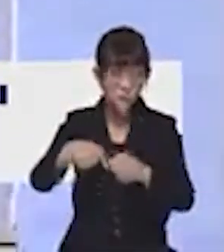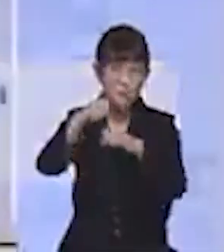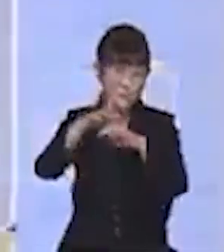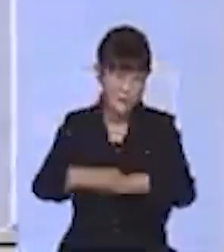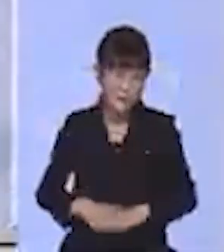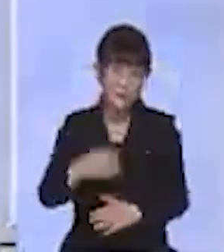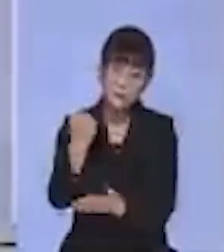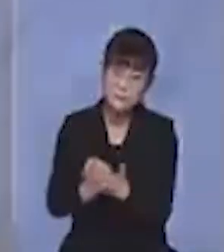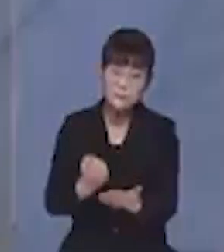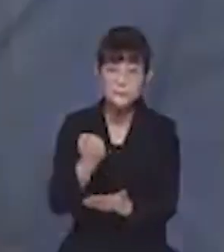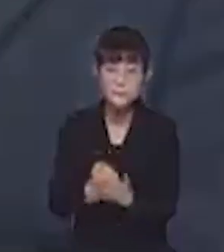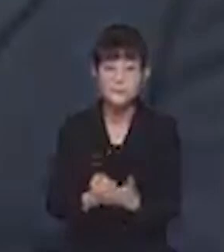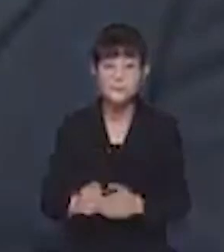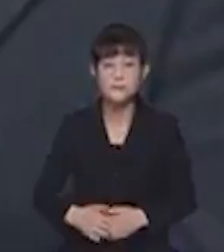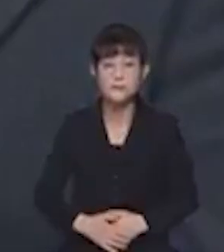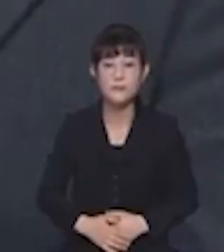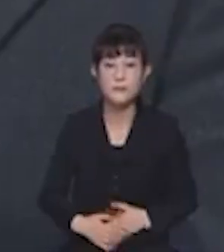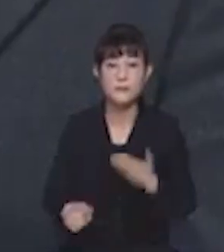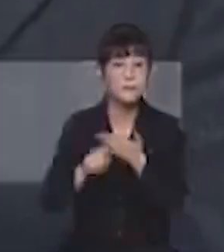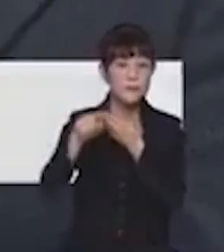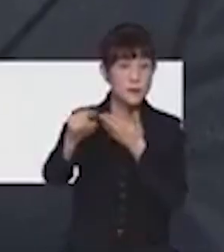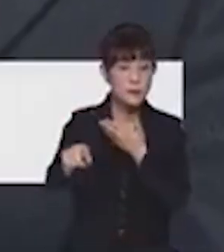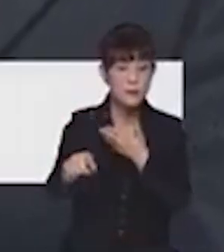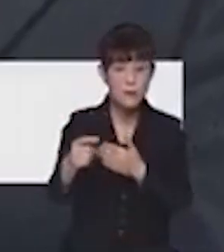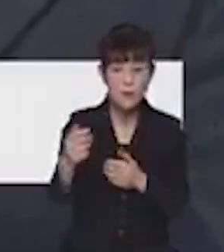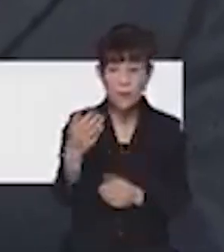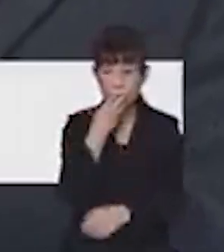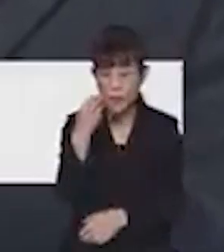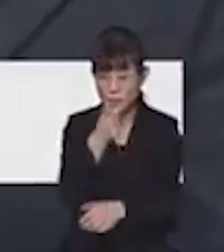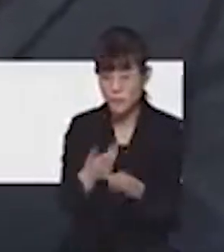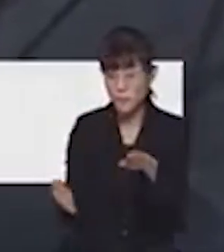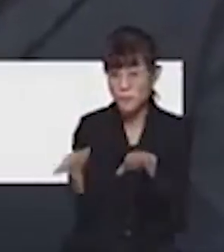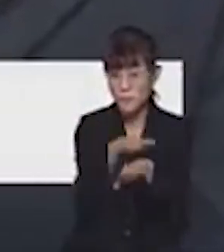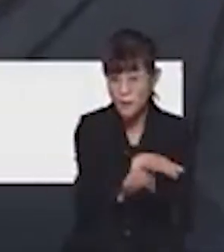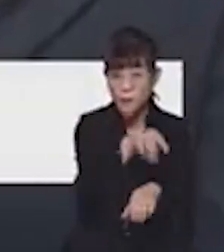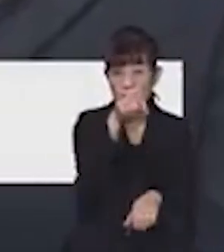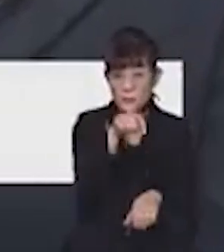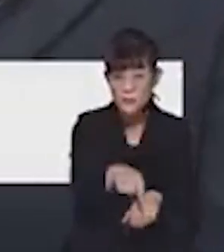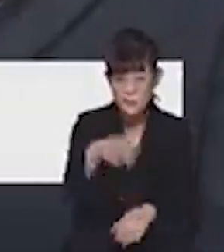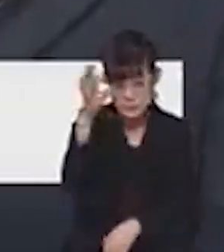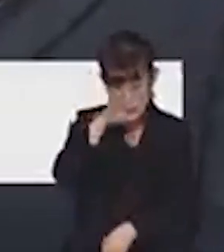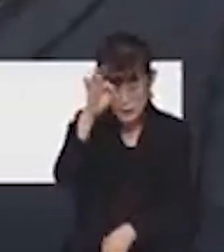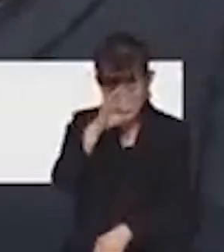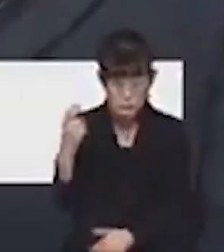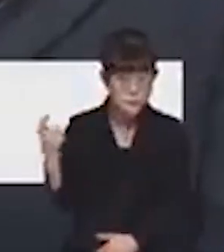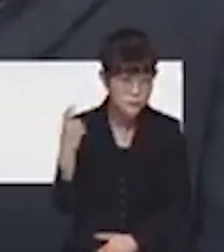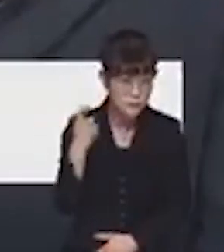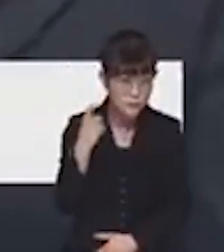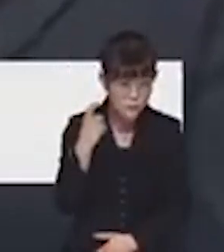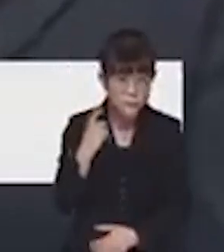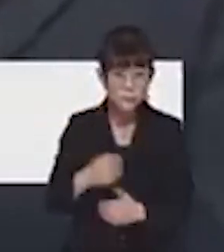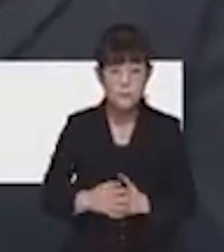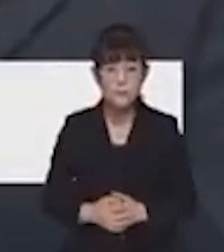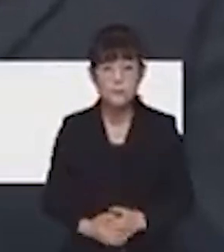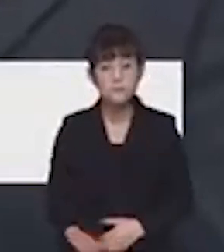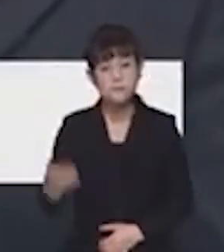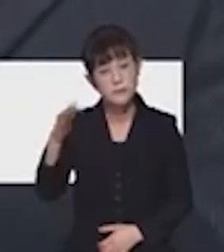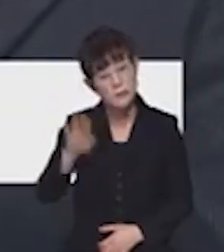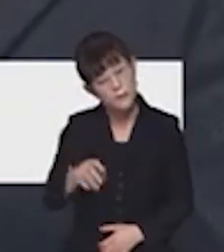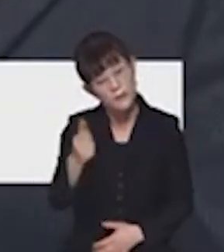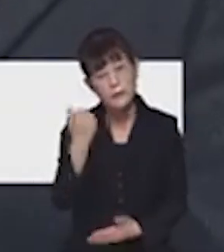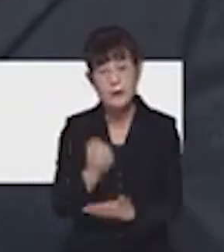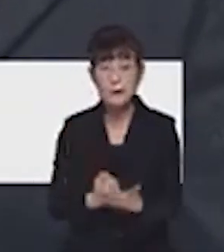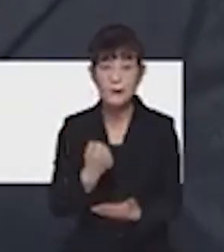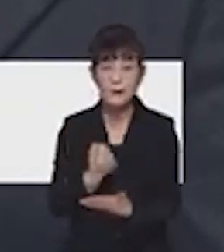남겼습니다. 외곽에서 안매장 했던 부분들, 그런 부분들을 뭐 찾고 있다는 이야기는 들었거든요. 조금 아쉬움이